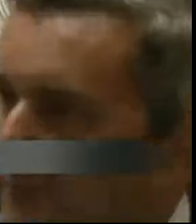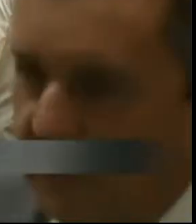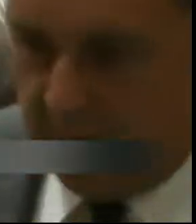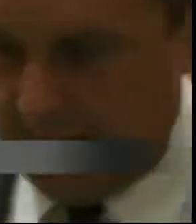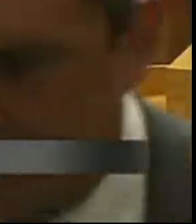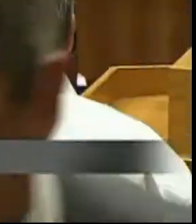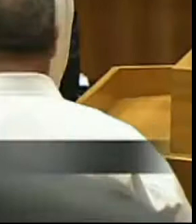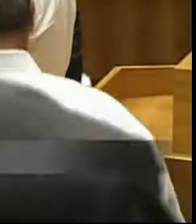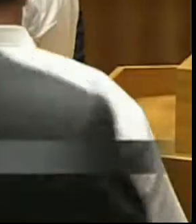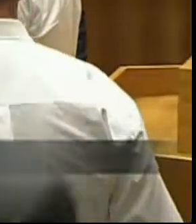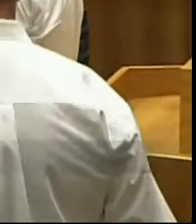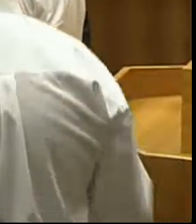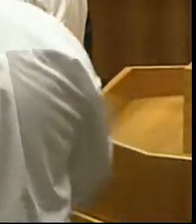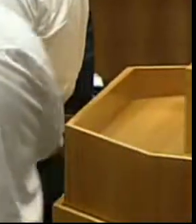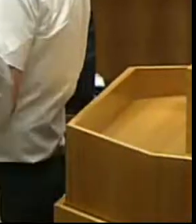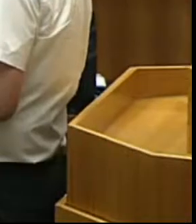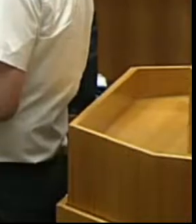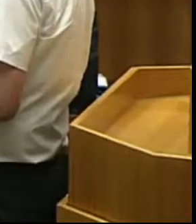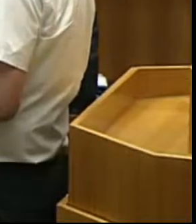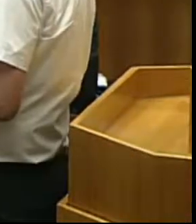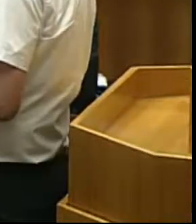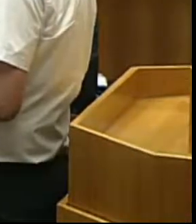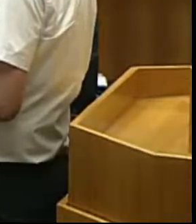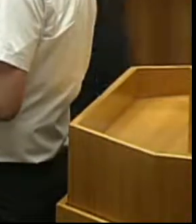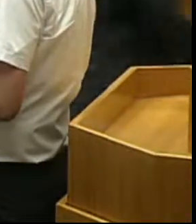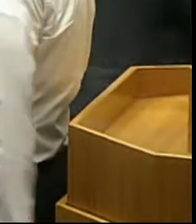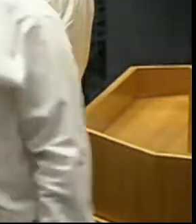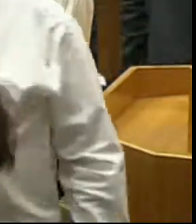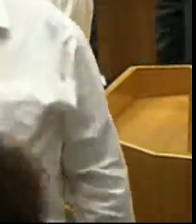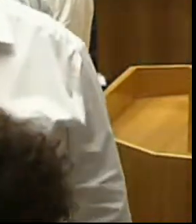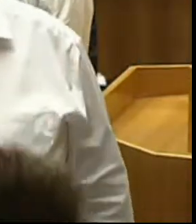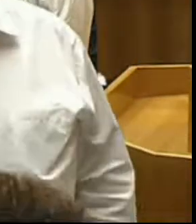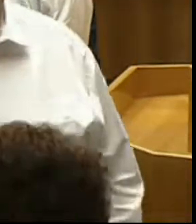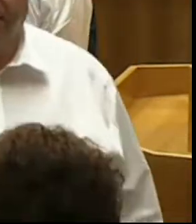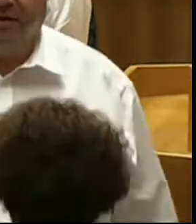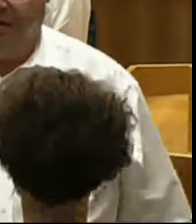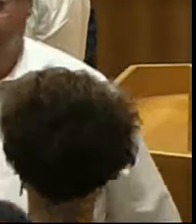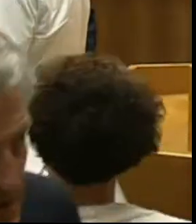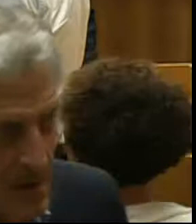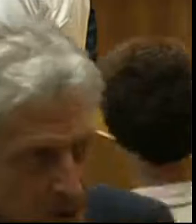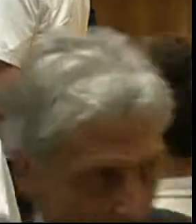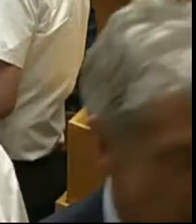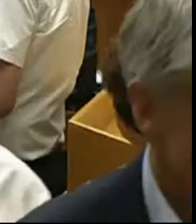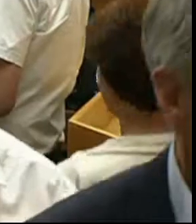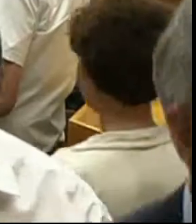Stimme abzugeben. Die grün-gräulichen Stimmzettel stehen dabei für Zustimmung,